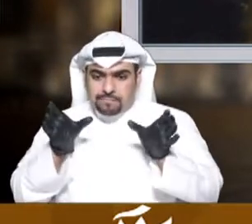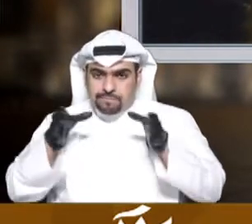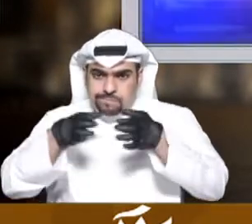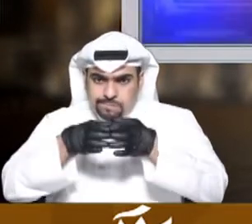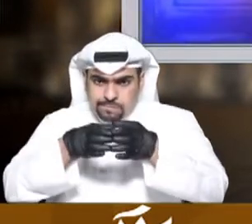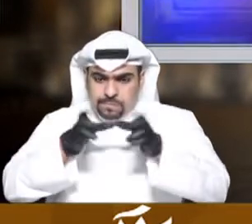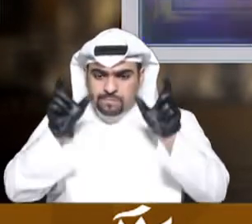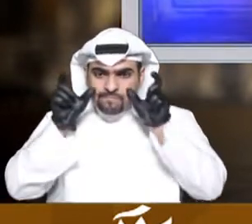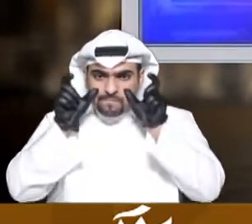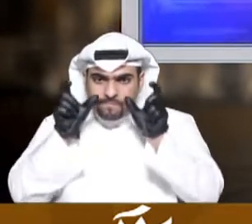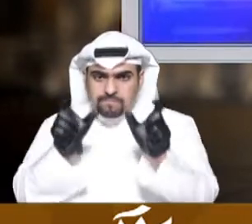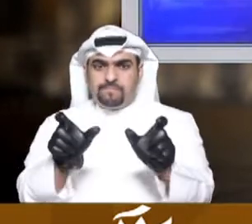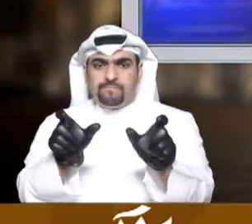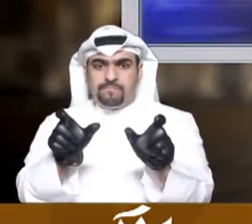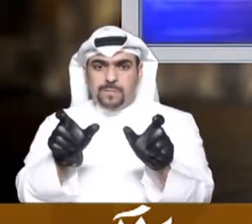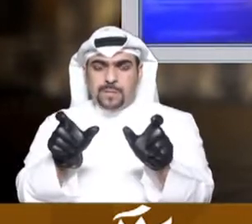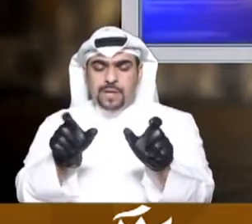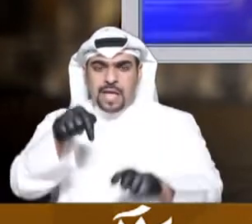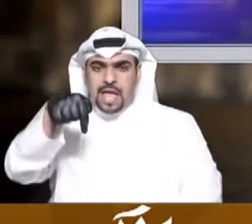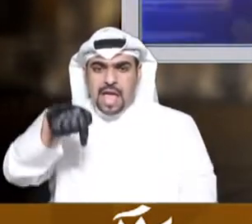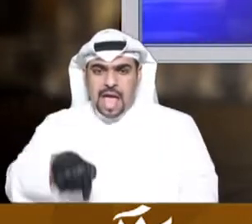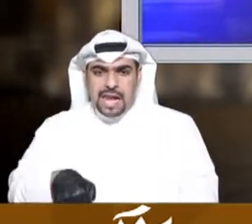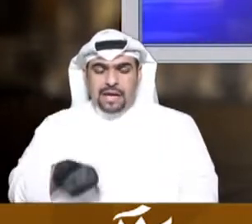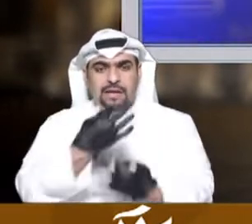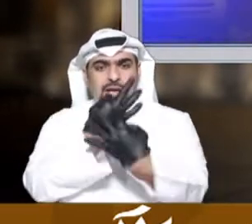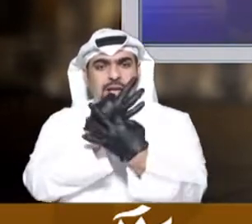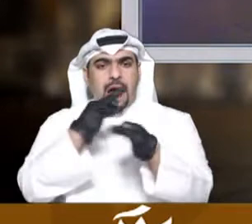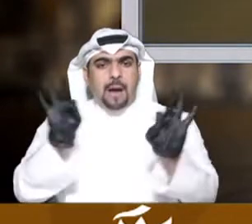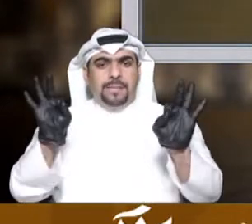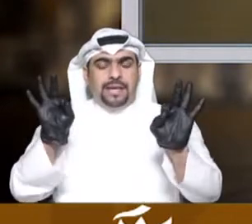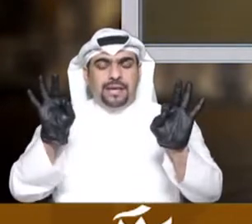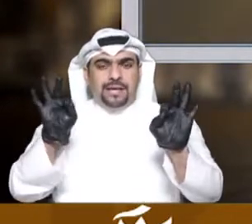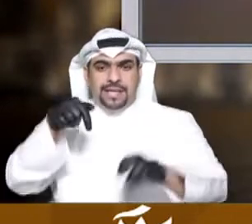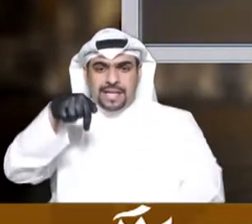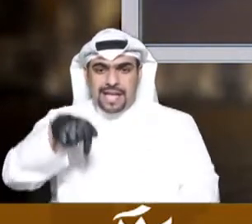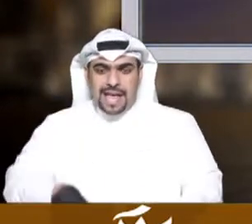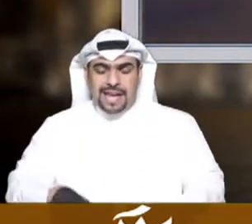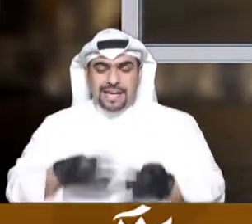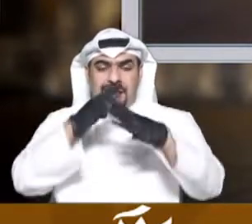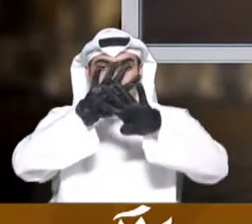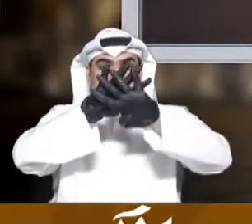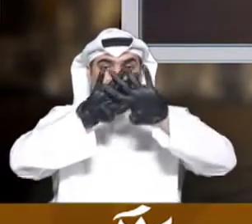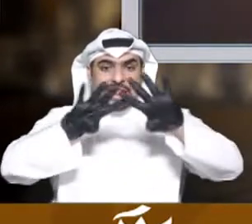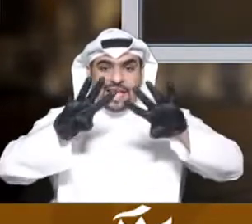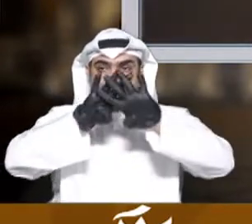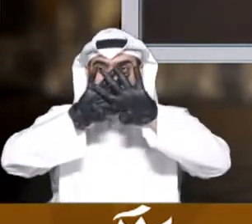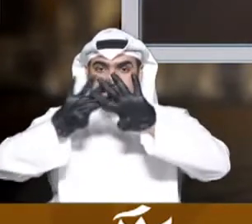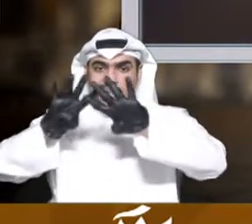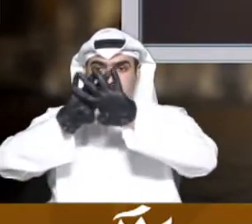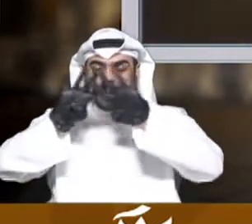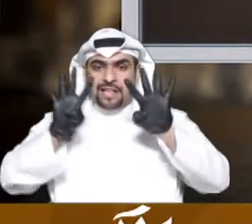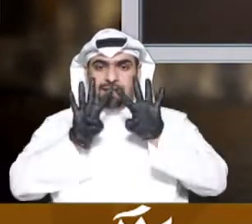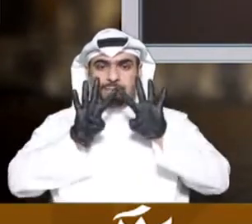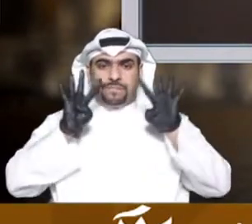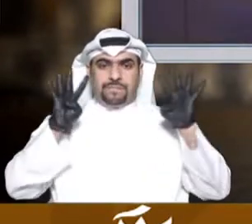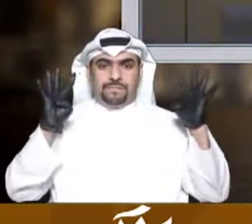تم طبعا تطويق المنطقه كامله من خلال سياج الدوريات والسياج الموجود، تسوير المنطقه